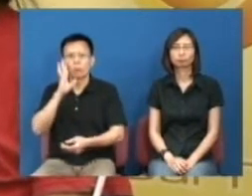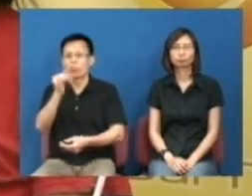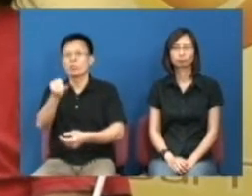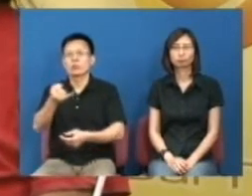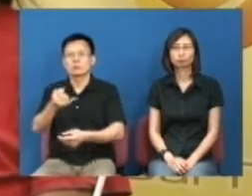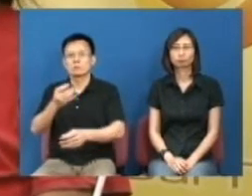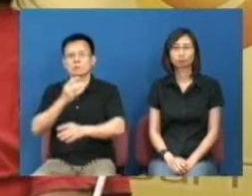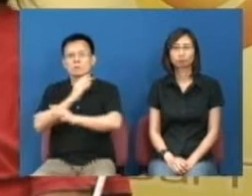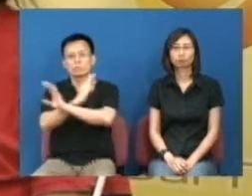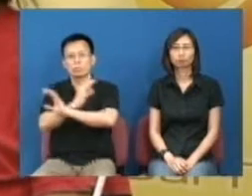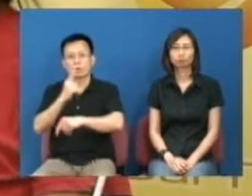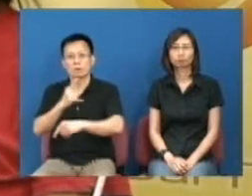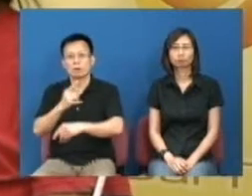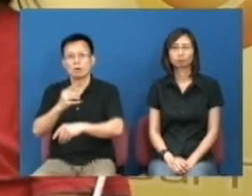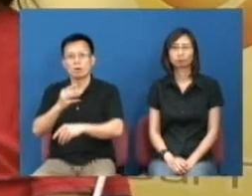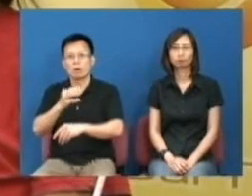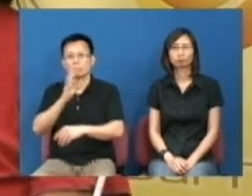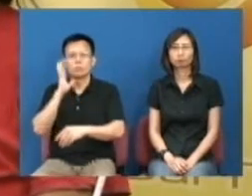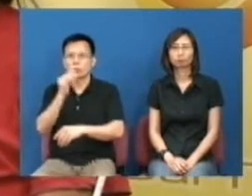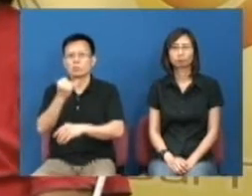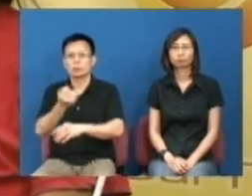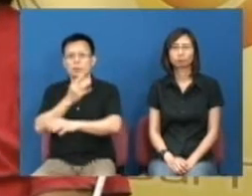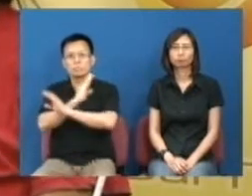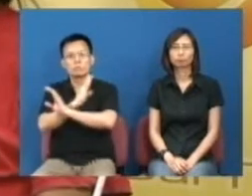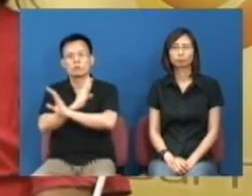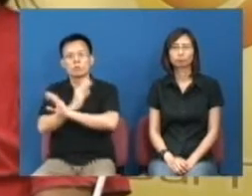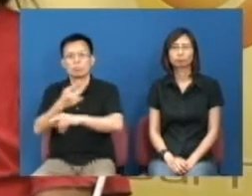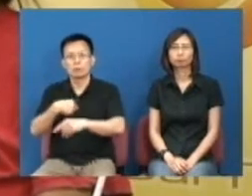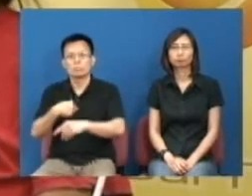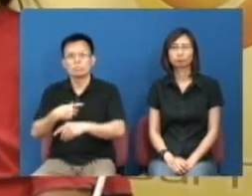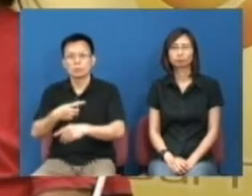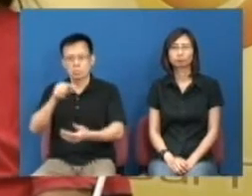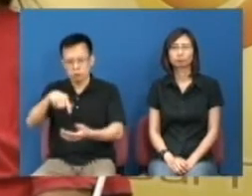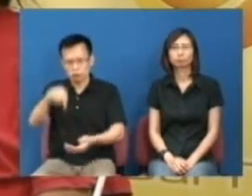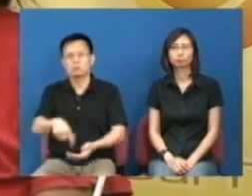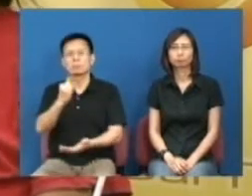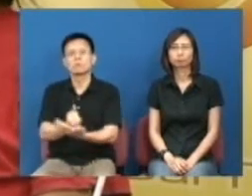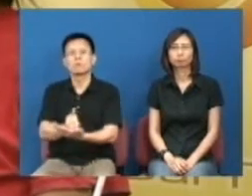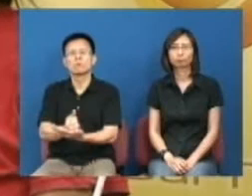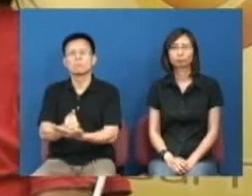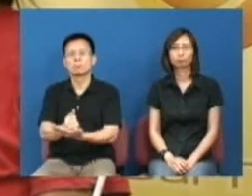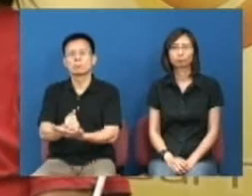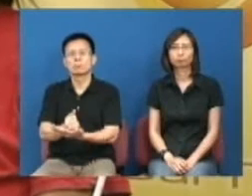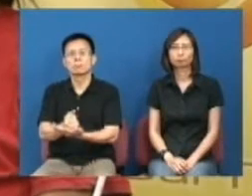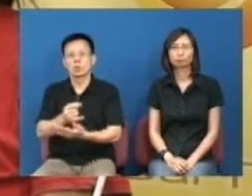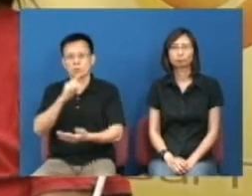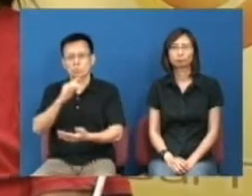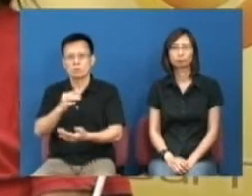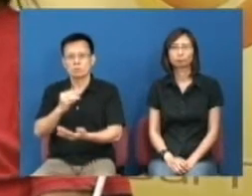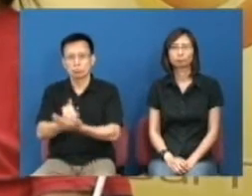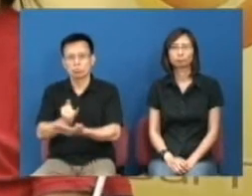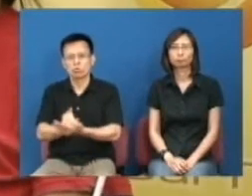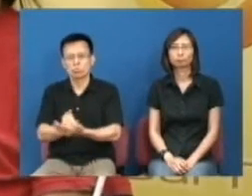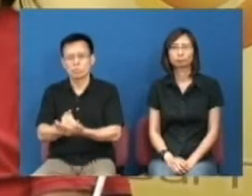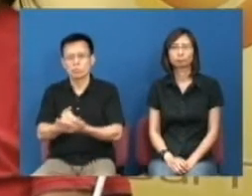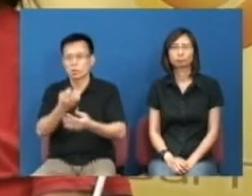決定是，或者是無理的阻撓，是吧？我咪原地坐咯，坐咗喺呢個興發街，